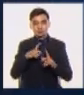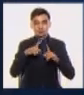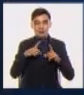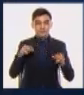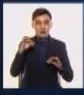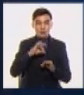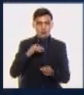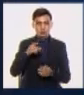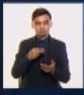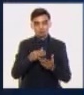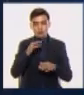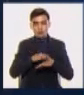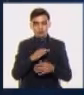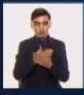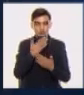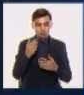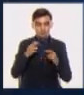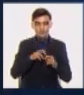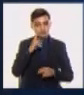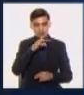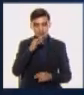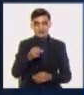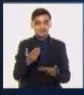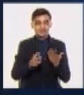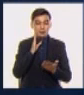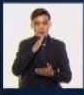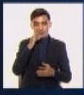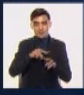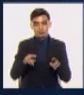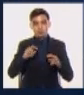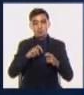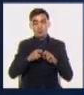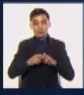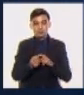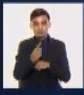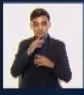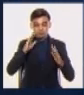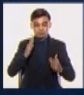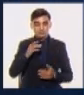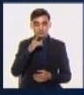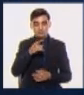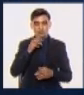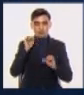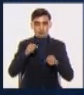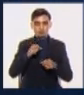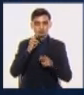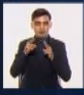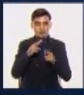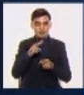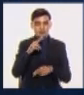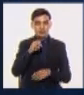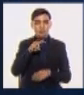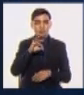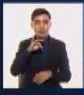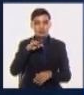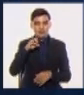об отрицательном тесте на коронавирус. Если родители столкнутся с такой проблемой, им необходимо обратиться в департамент. Стоит напомнить,